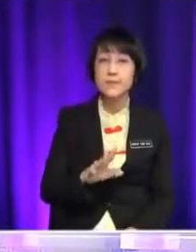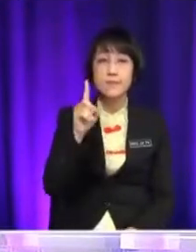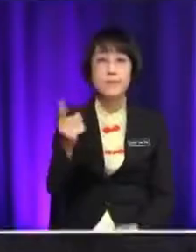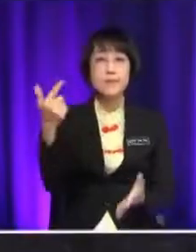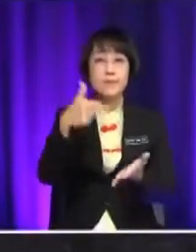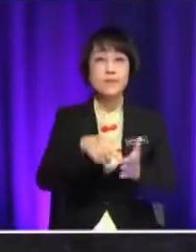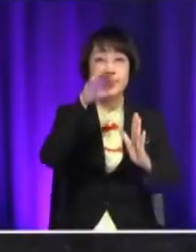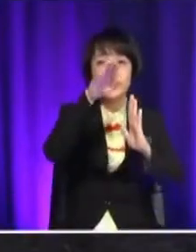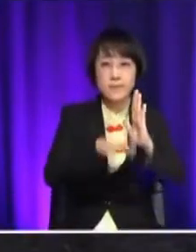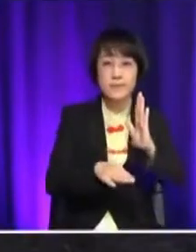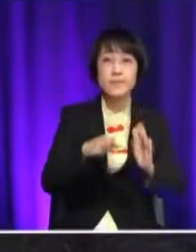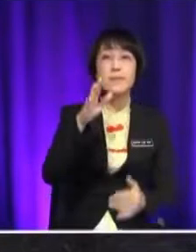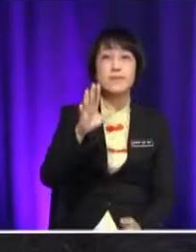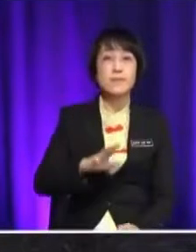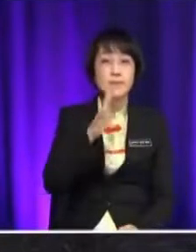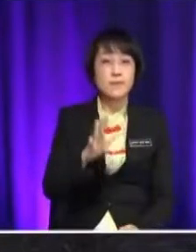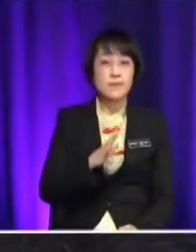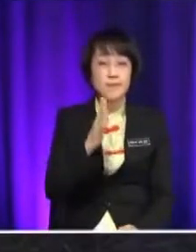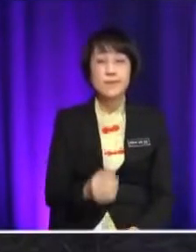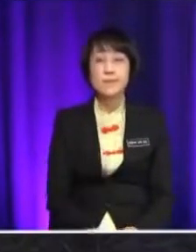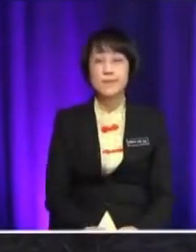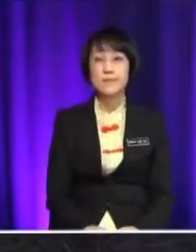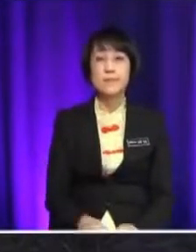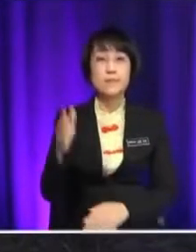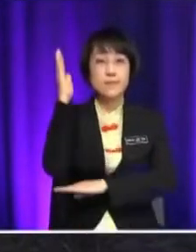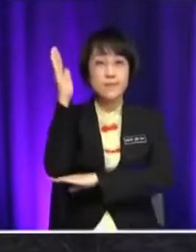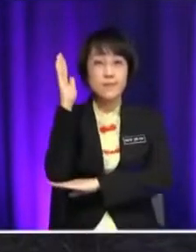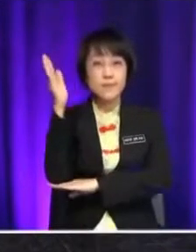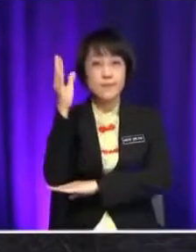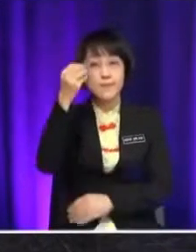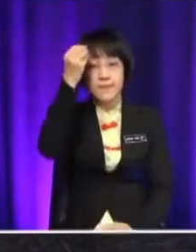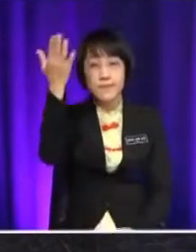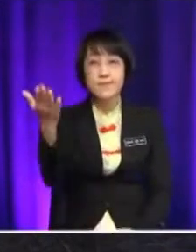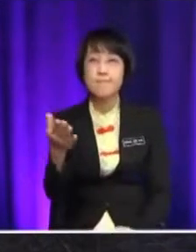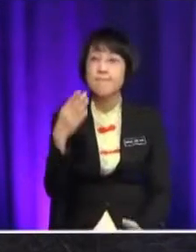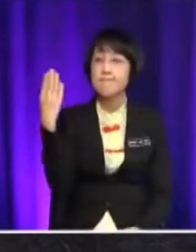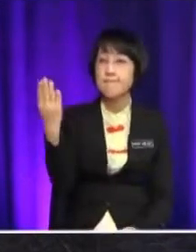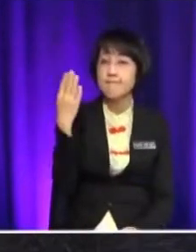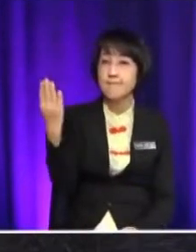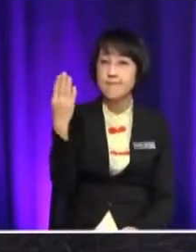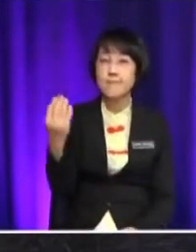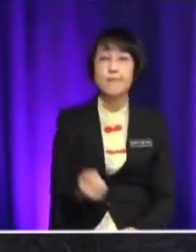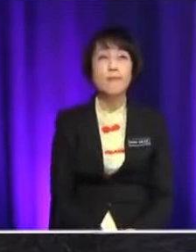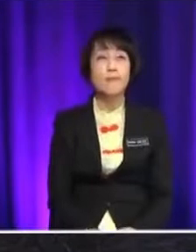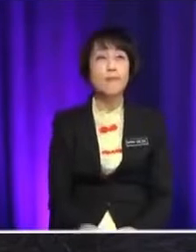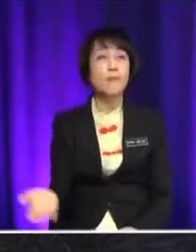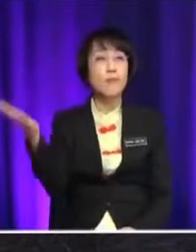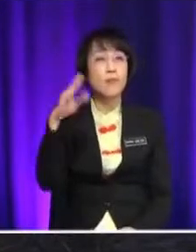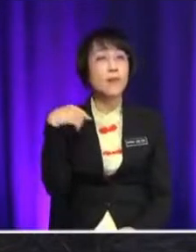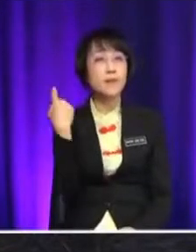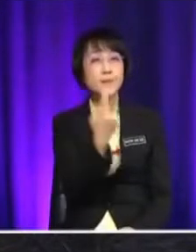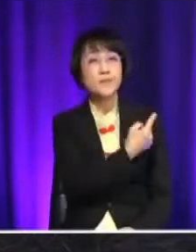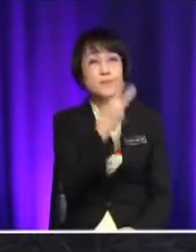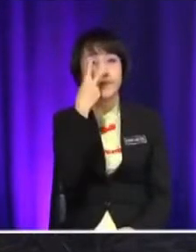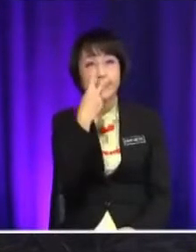betul. Sebab ceramah ni disampaikan lebih bersahaja. Betul. Okey, untuk itu Mira, jom kita tengok apa